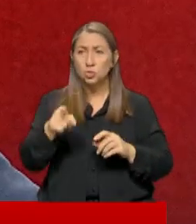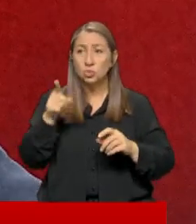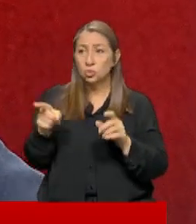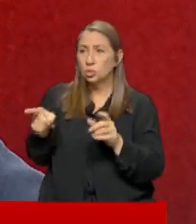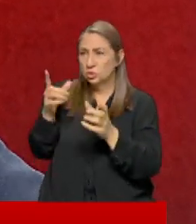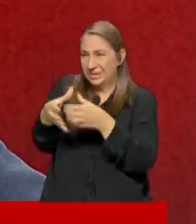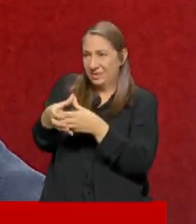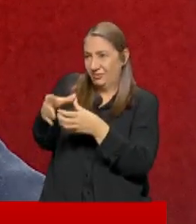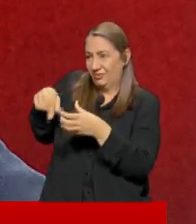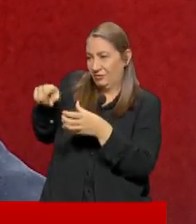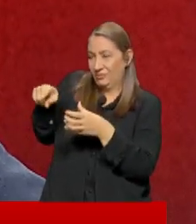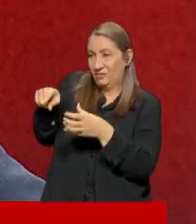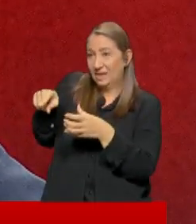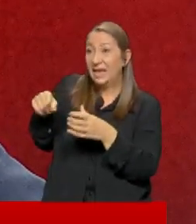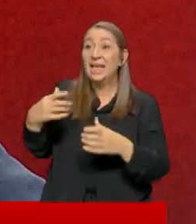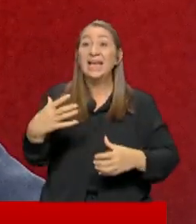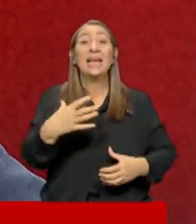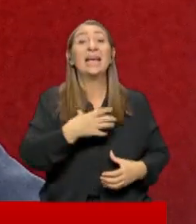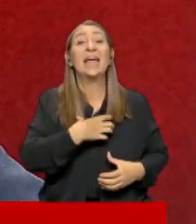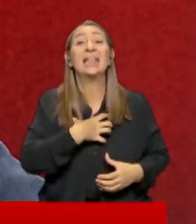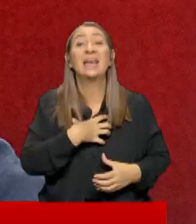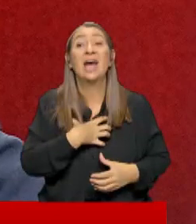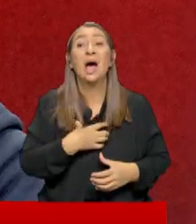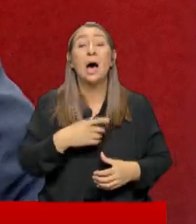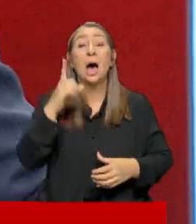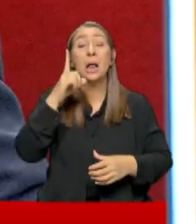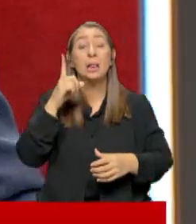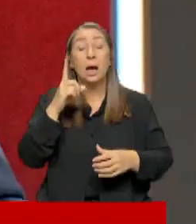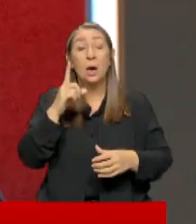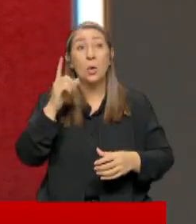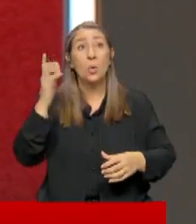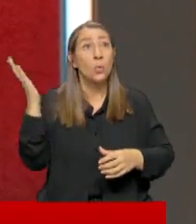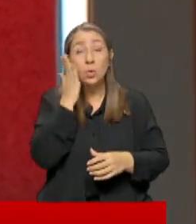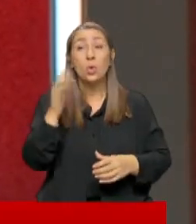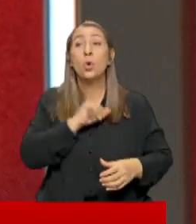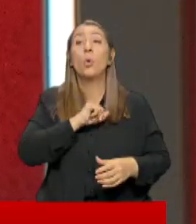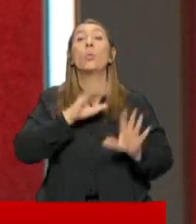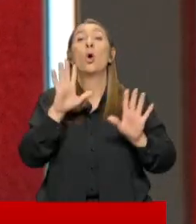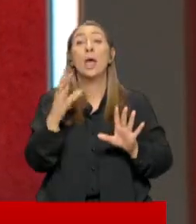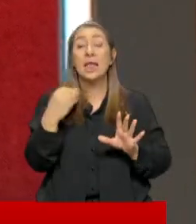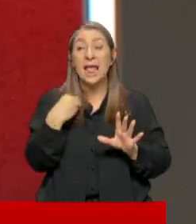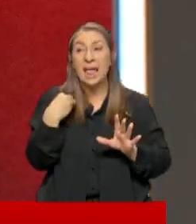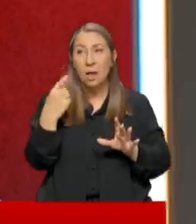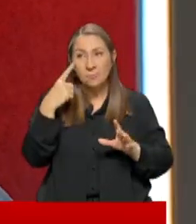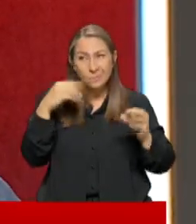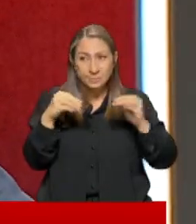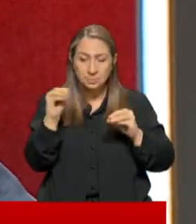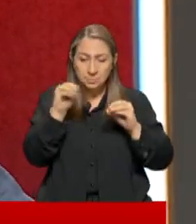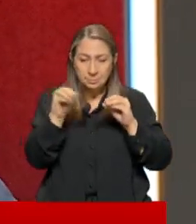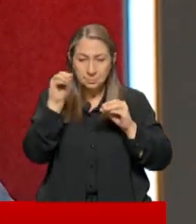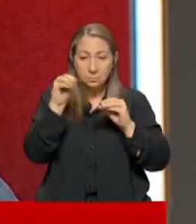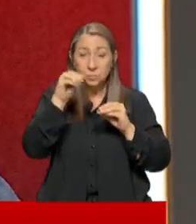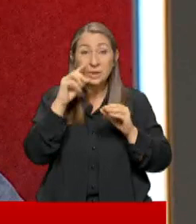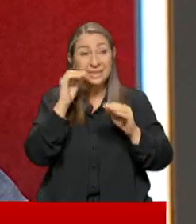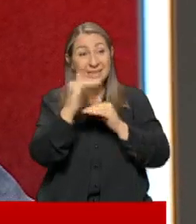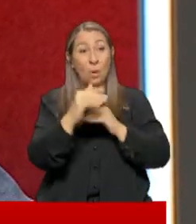sınıf kendine Allah çarpar diye de korkmuyor yeni roller biçiyor ve bunu